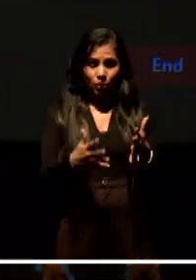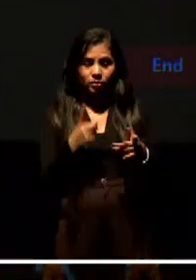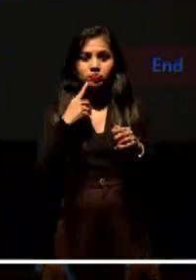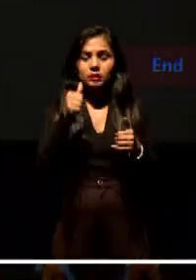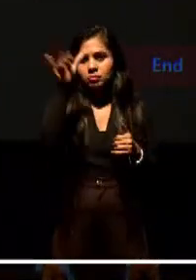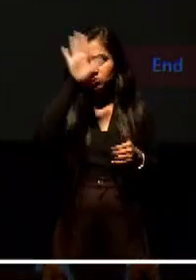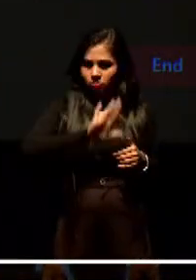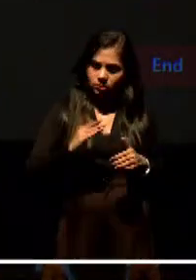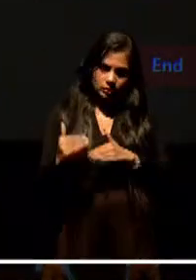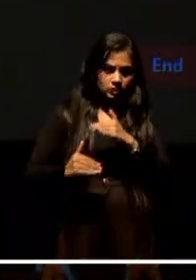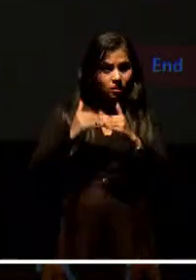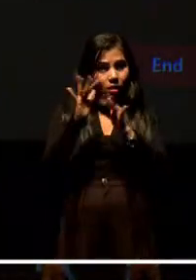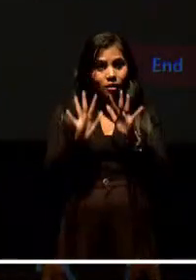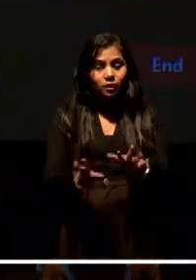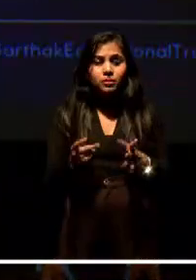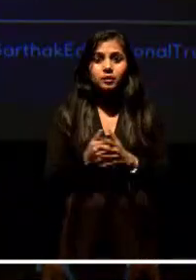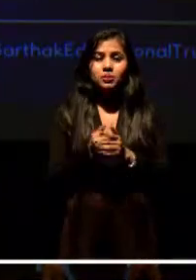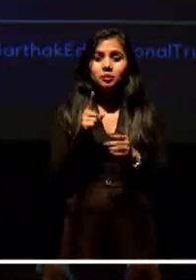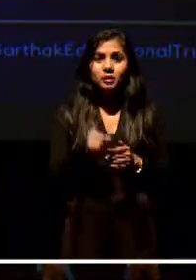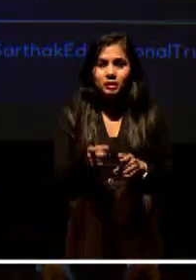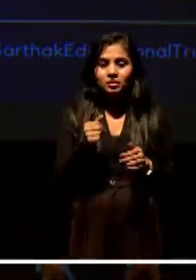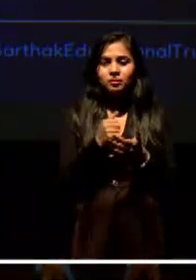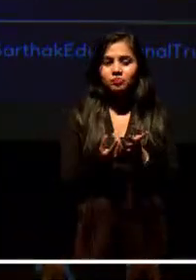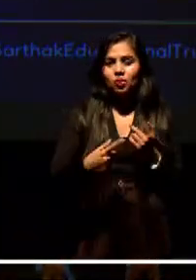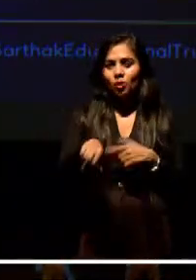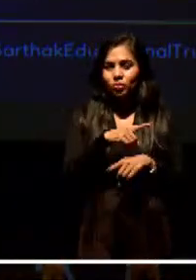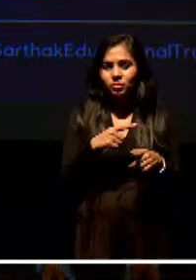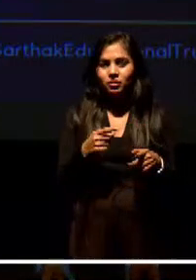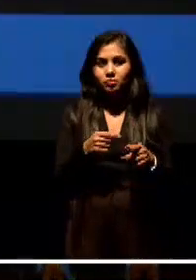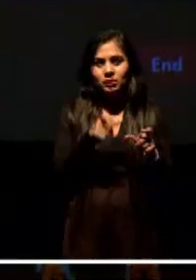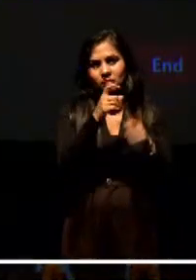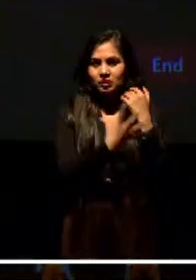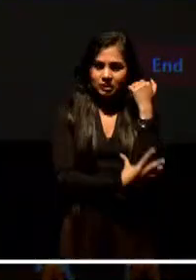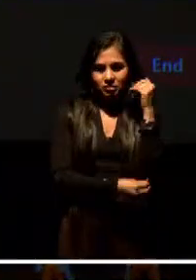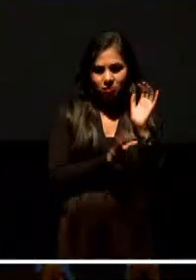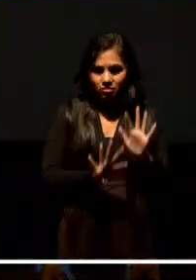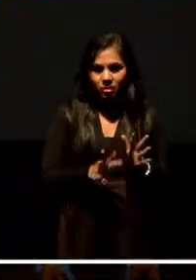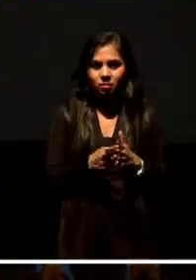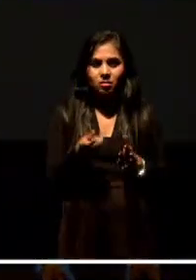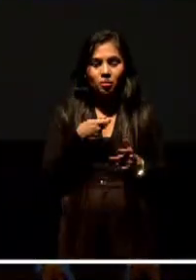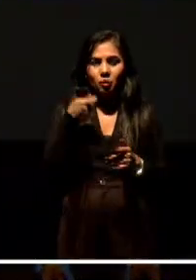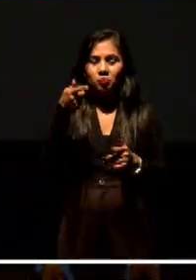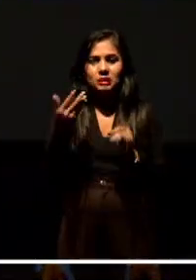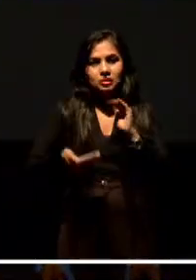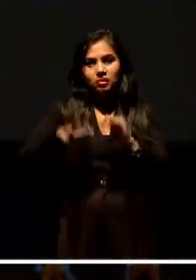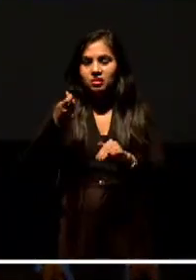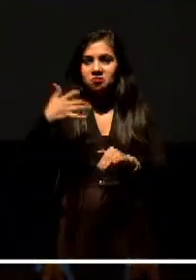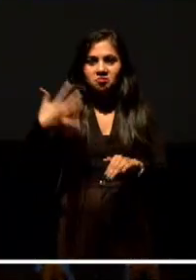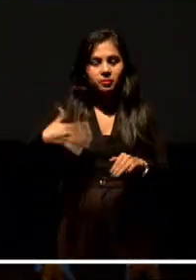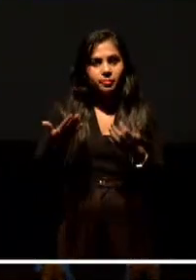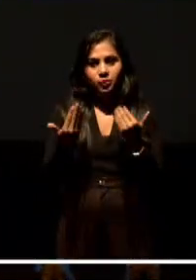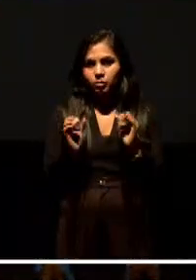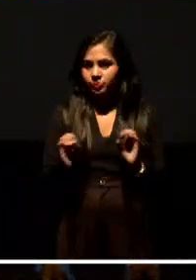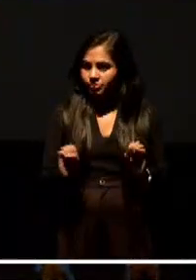अभी काफ़ी विकसित हो गया है, विकास कर रहा है, लेकिन लोग तो गरीब ही हैं, वो इतना अफोर्ड नहीं कर सकते हैं। जब तक ये